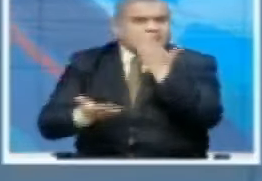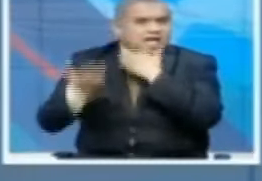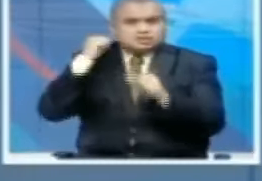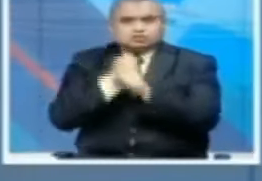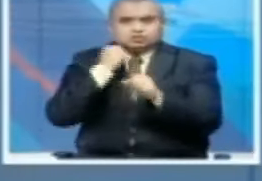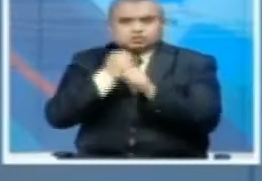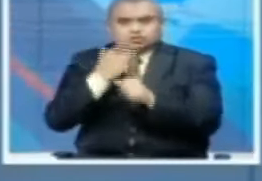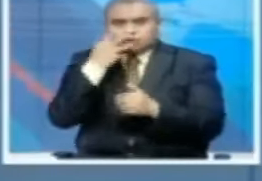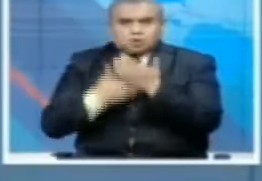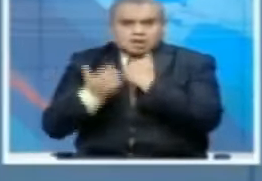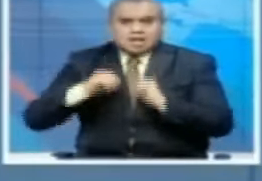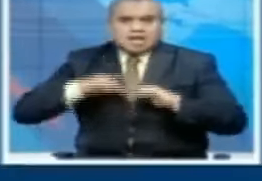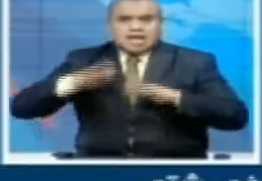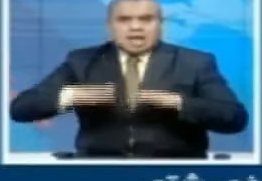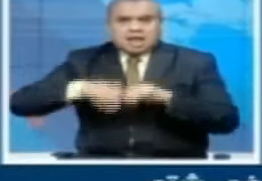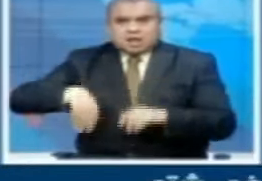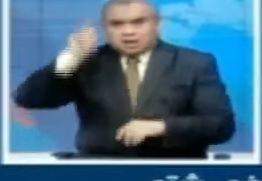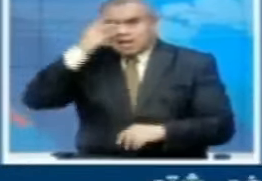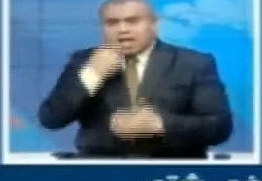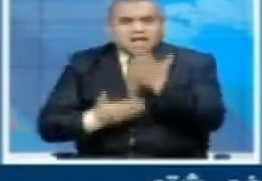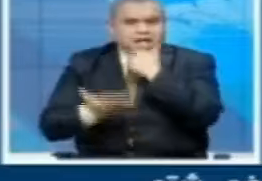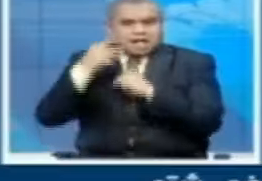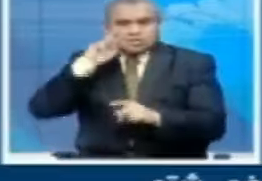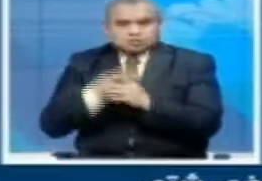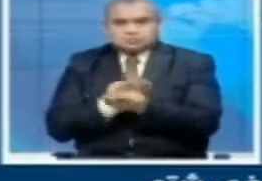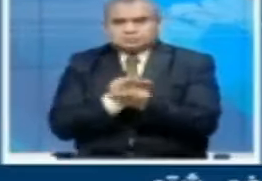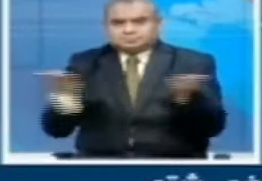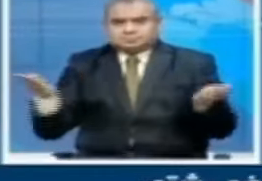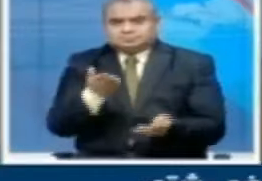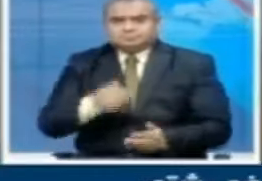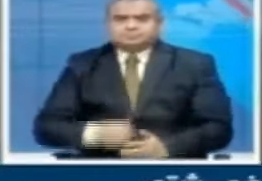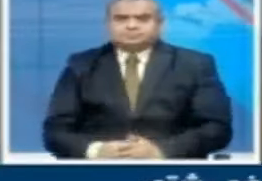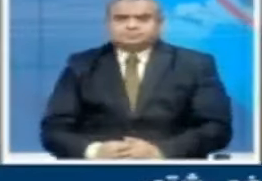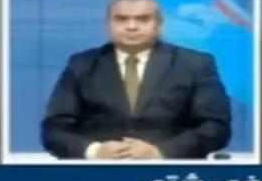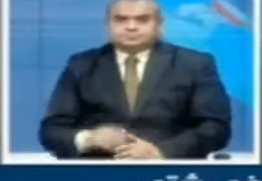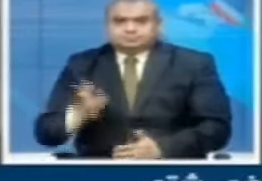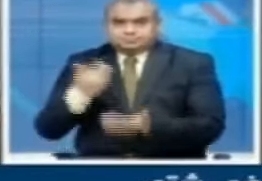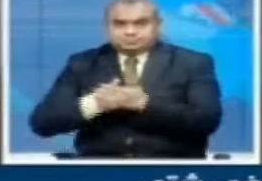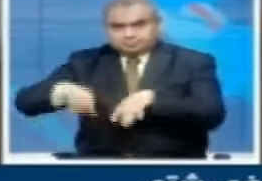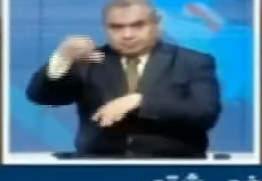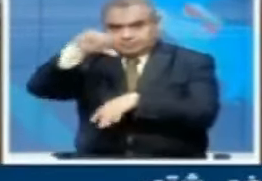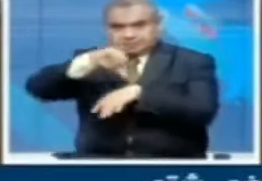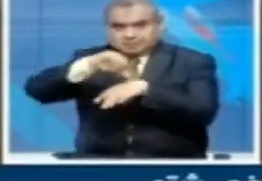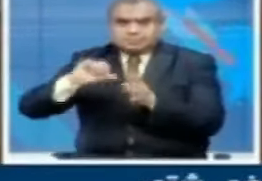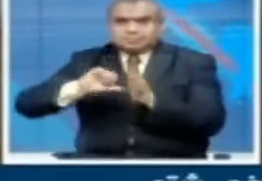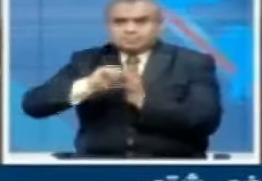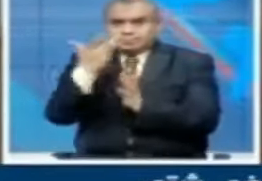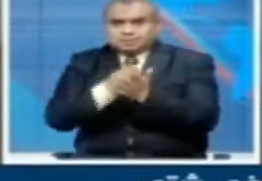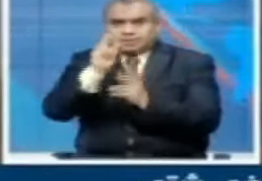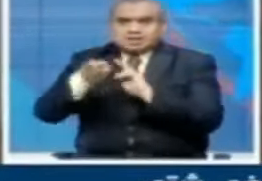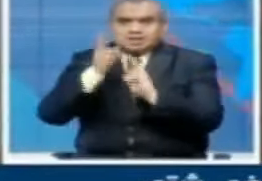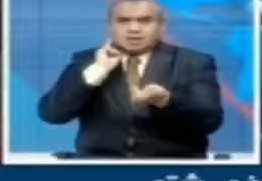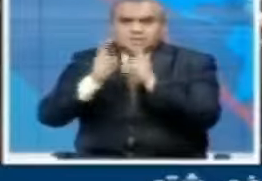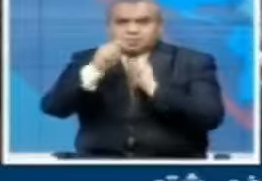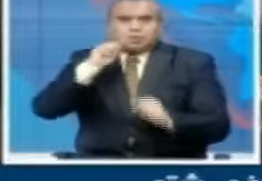والأدوات المستخدمة في الحياة اليومية القديمة. نتابع هذا التقرير. في مقره الجديد وفي إطار احتفالات